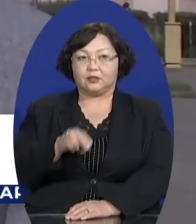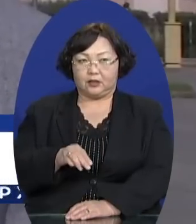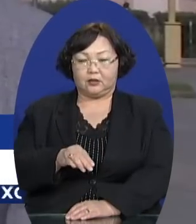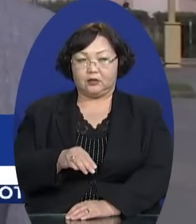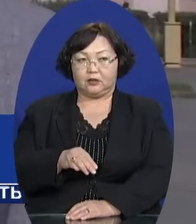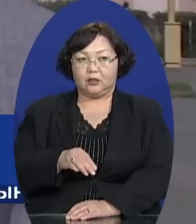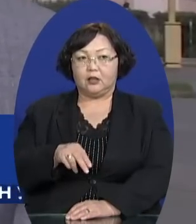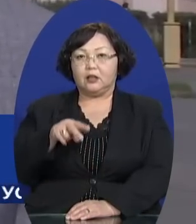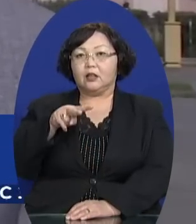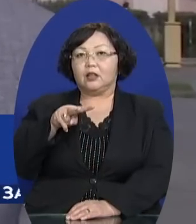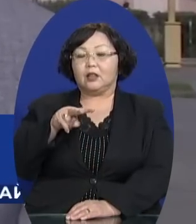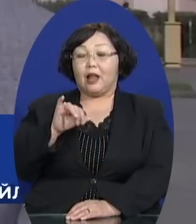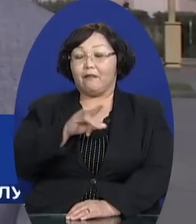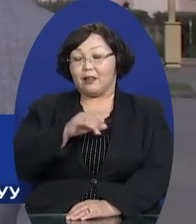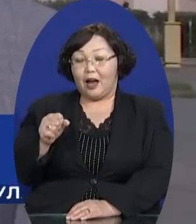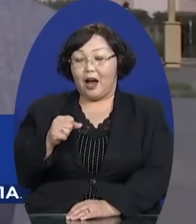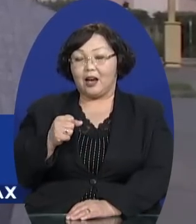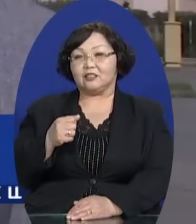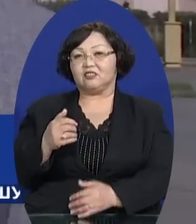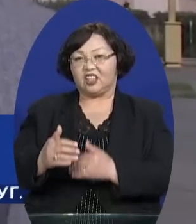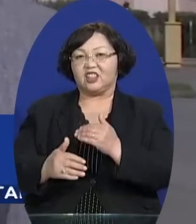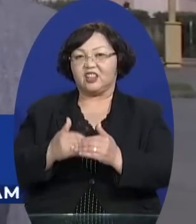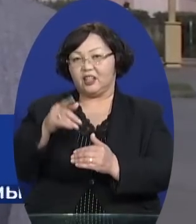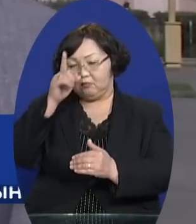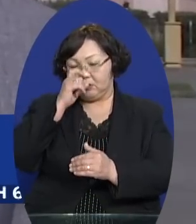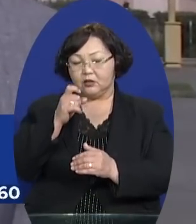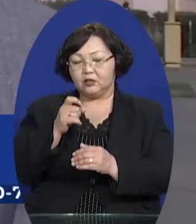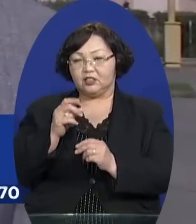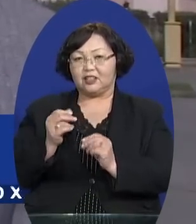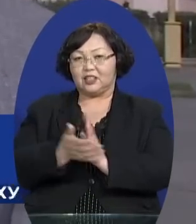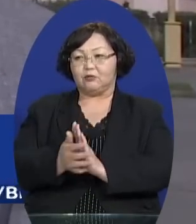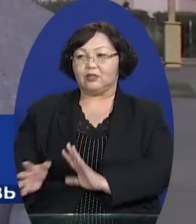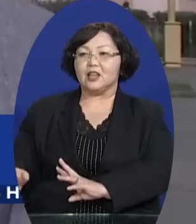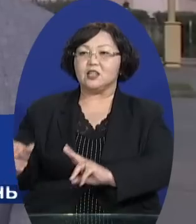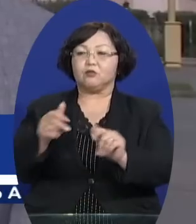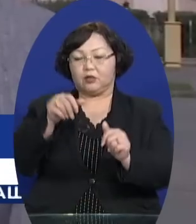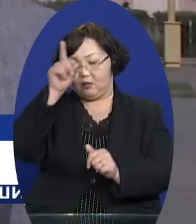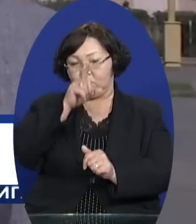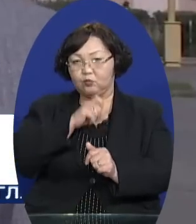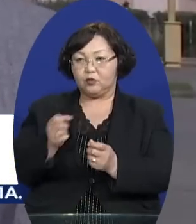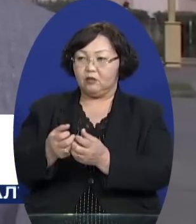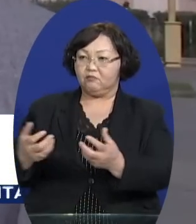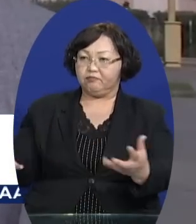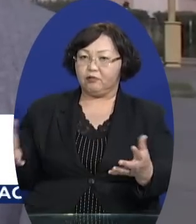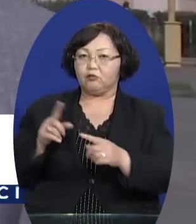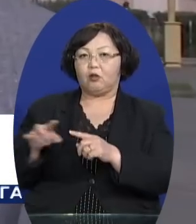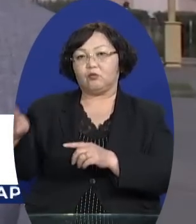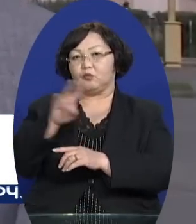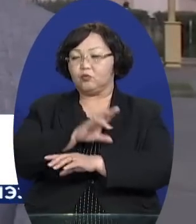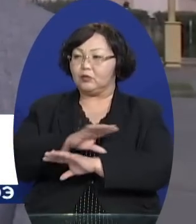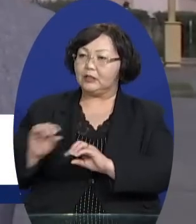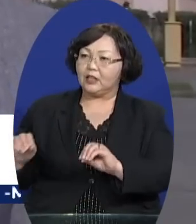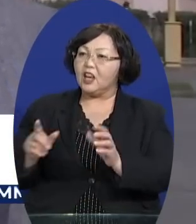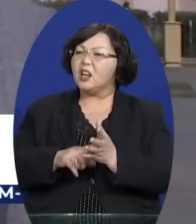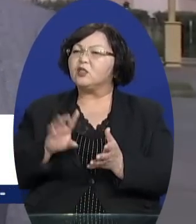шатны эмнэлгүүдийн чадварыг сайжруулах чиглэлээр одоо эмч эмнэлгийн ажилт хэдгэн сургаж бэлтгэх шаардлагатай тоног төхөөрөмжийг